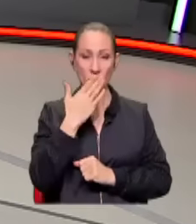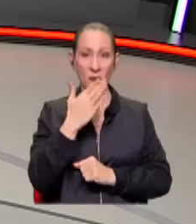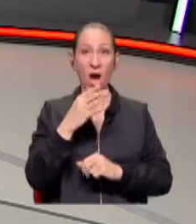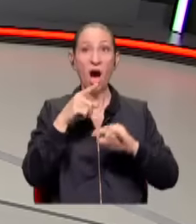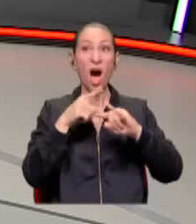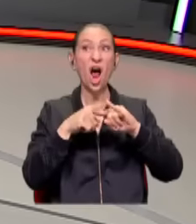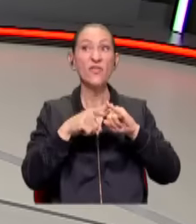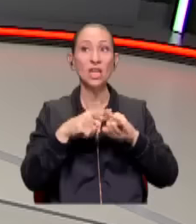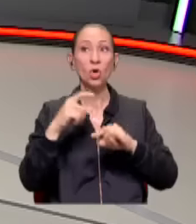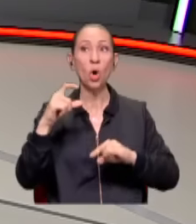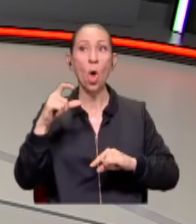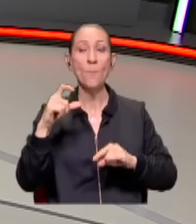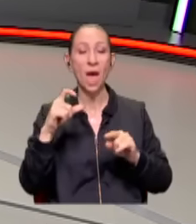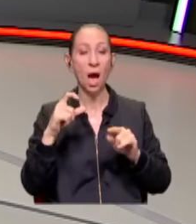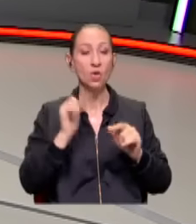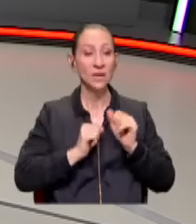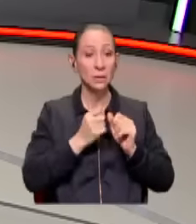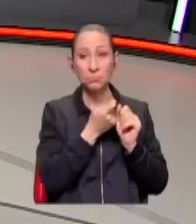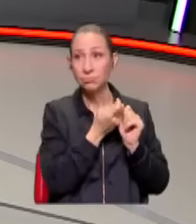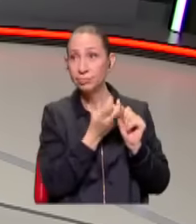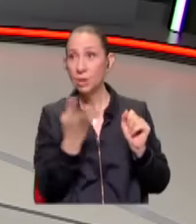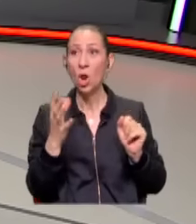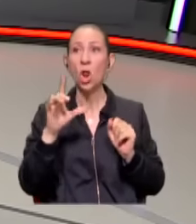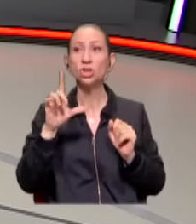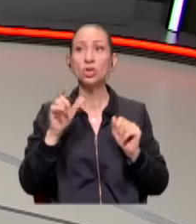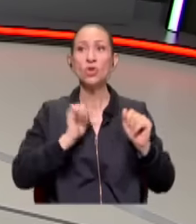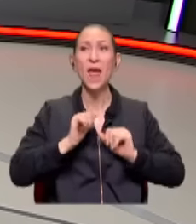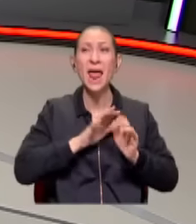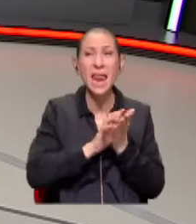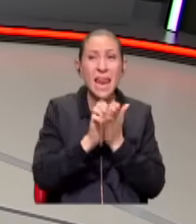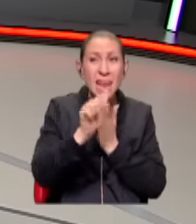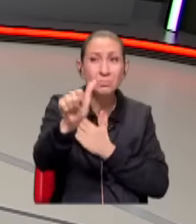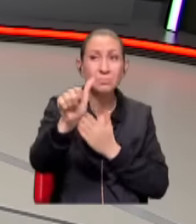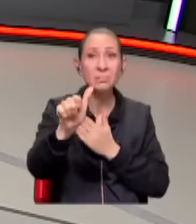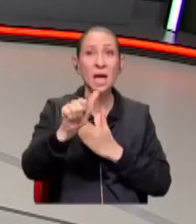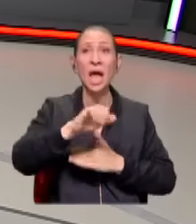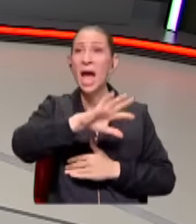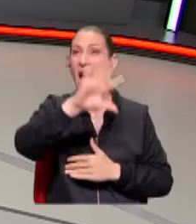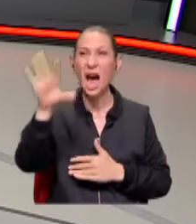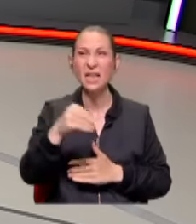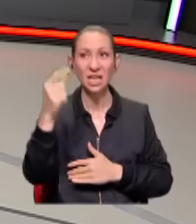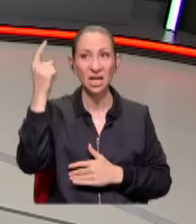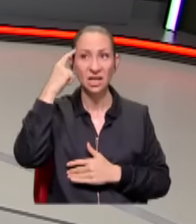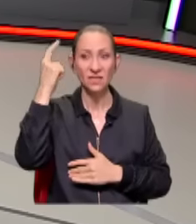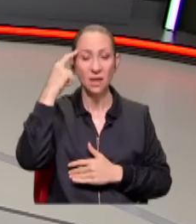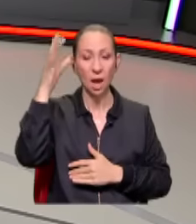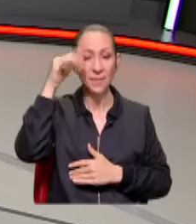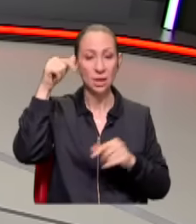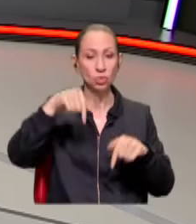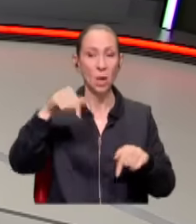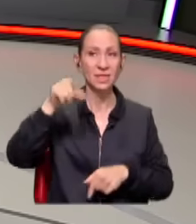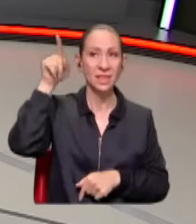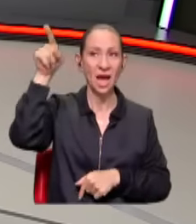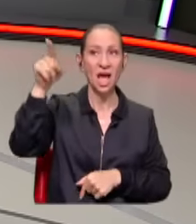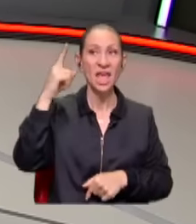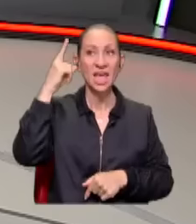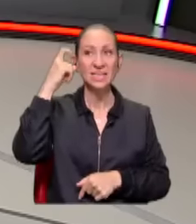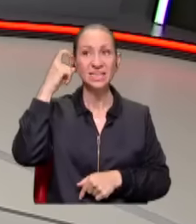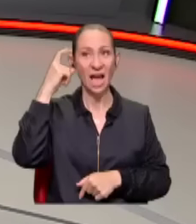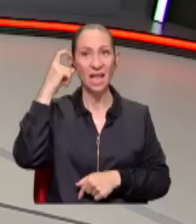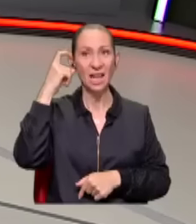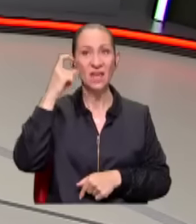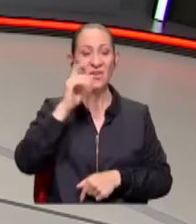Harvard'ından Kolombiya'sına, efendim Los Angeles'taki üniversitelerine kadar herkesin kafasına Amerika'da şu anda